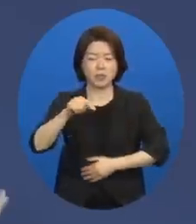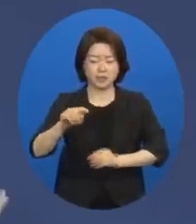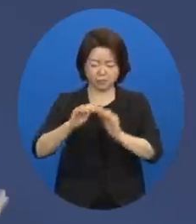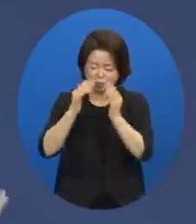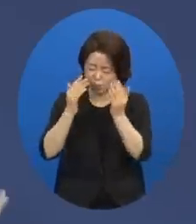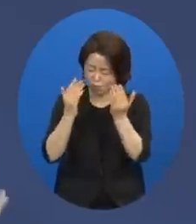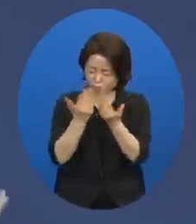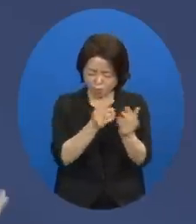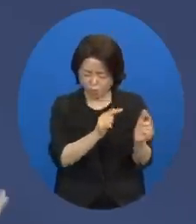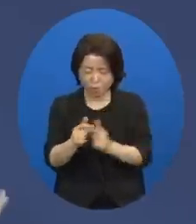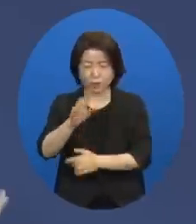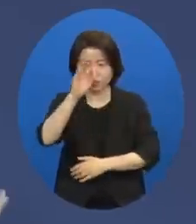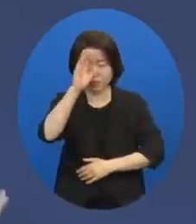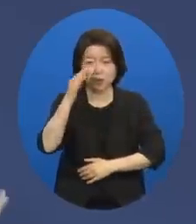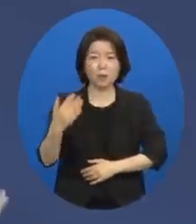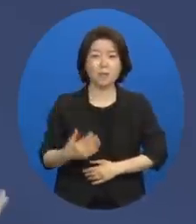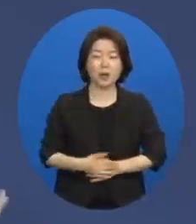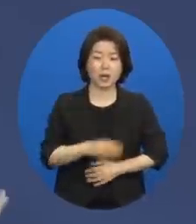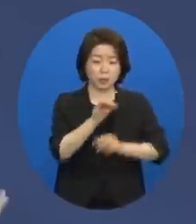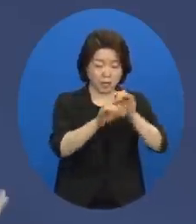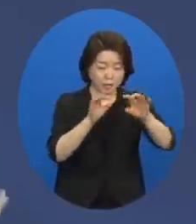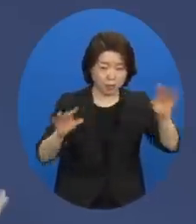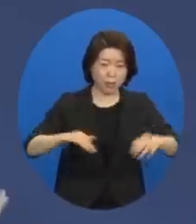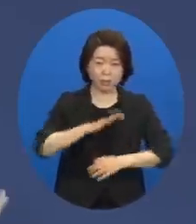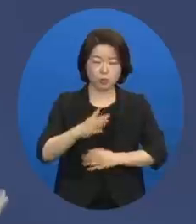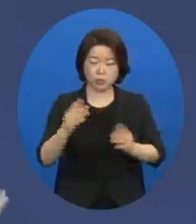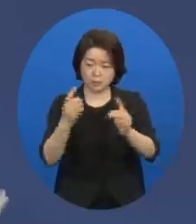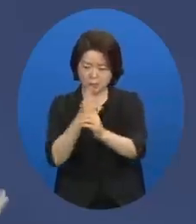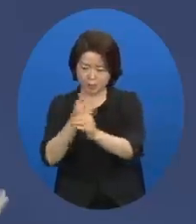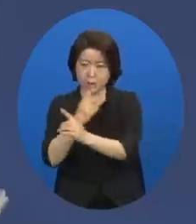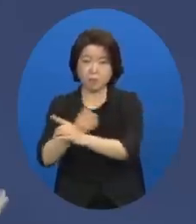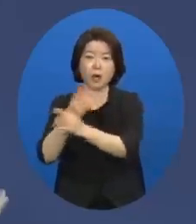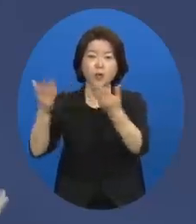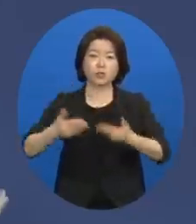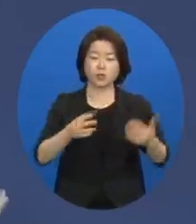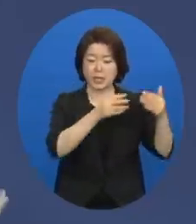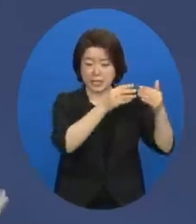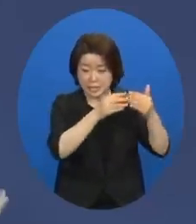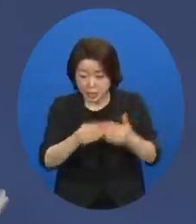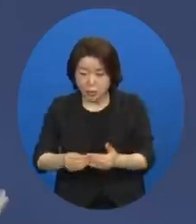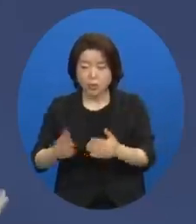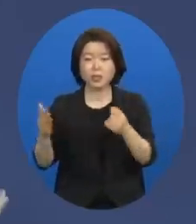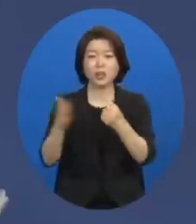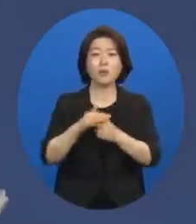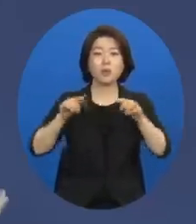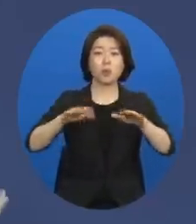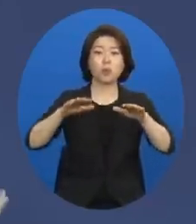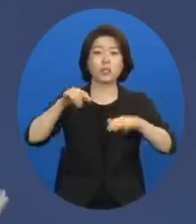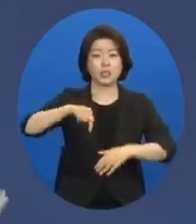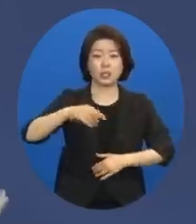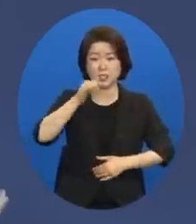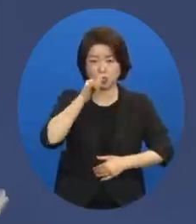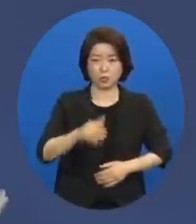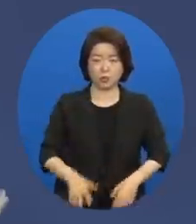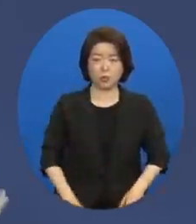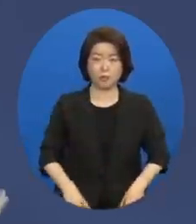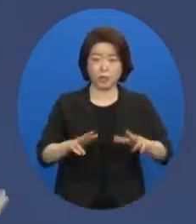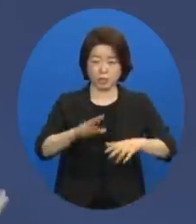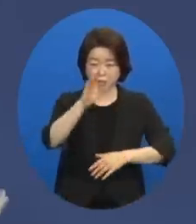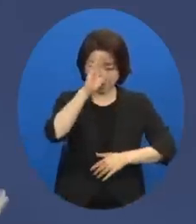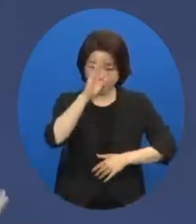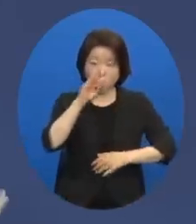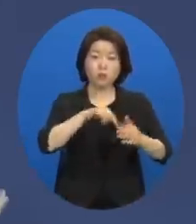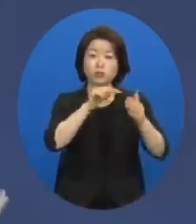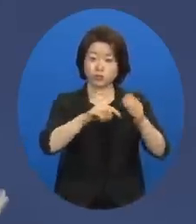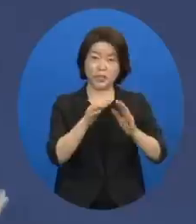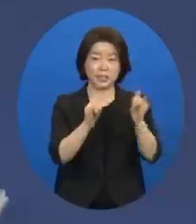모든 병을 순간마다 분초마다 우리를 고쳐주시고 이끌어주셔서 여기까지 왔어요. 지금 물론 병중에 계신 분이 있을 수